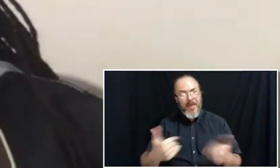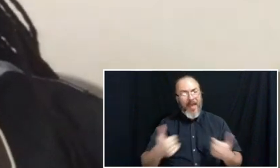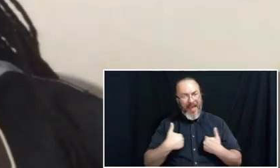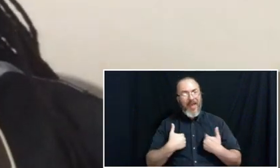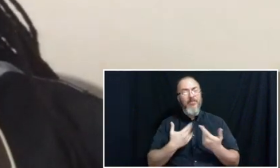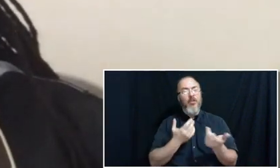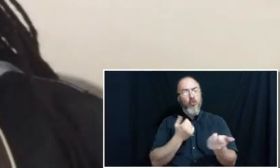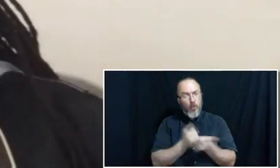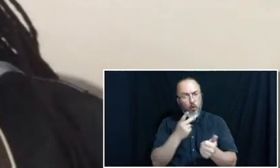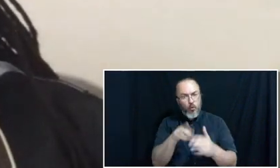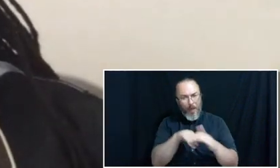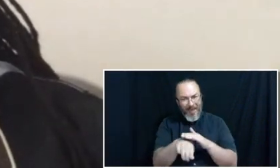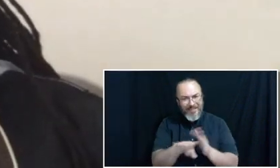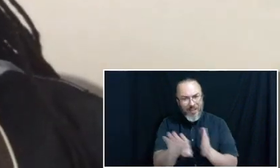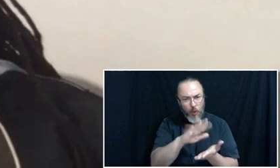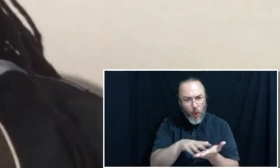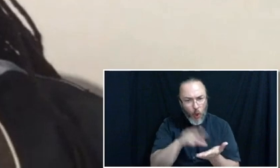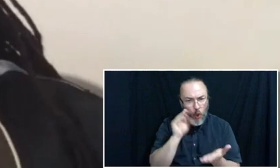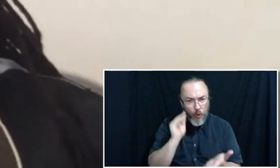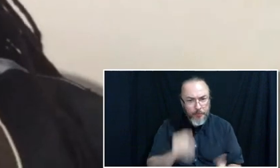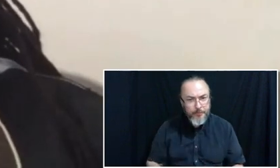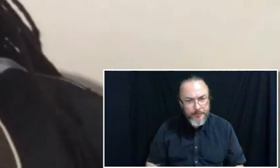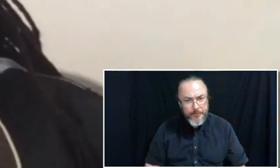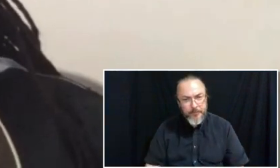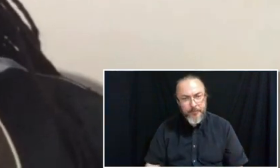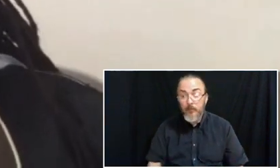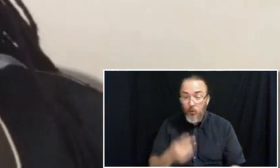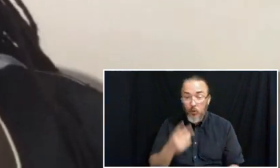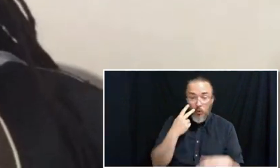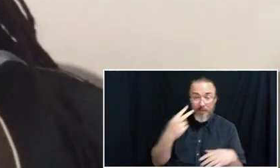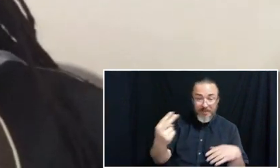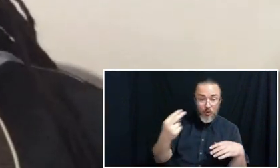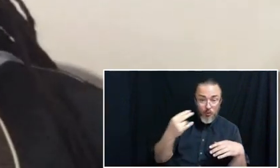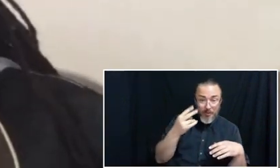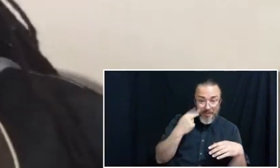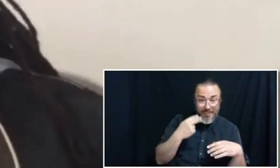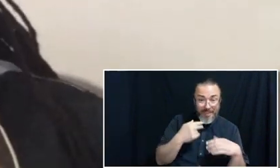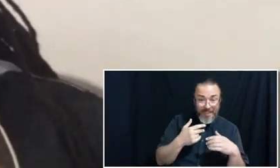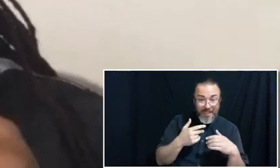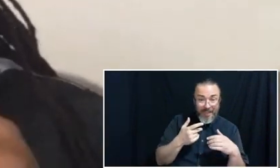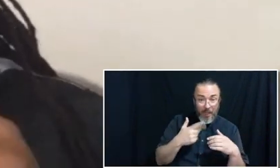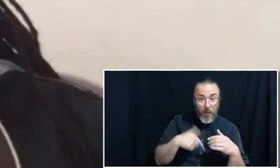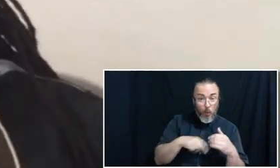L'inclusion, c'est qu'on appuie l'accès aux écoles, quelle que soit la situation des élèves.